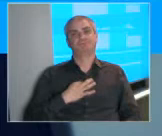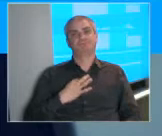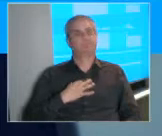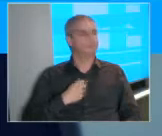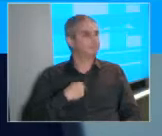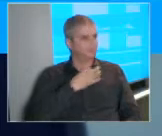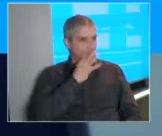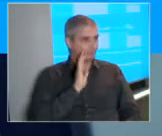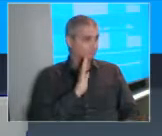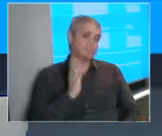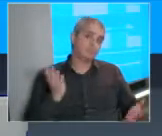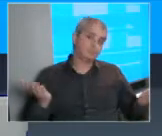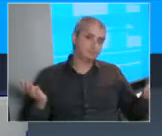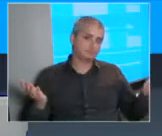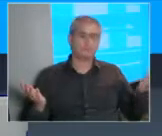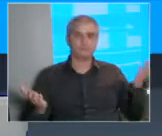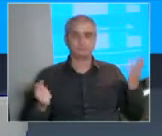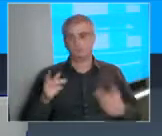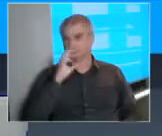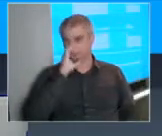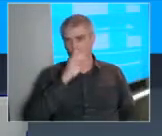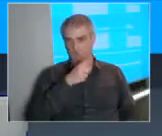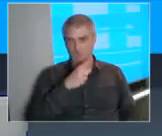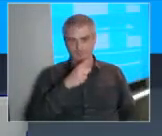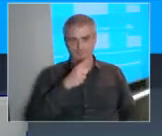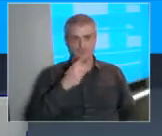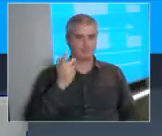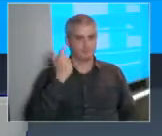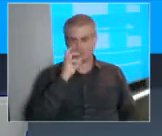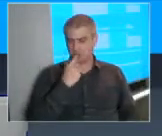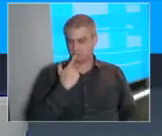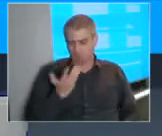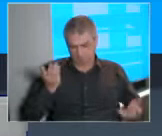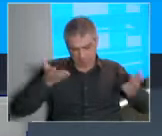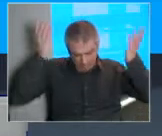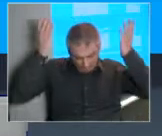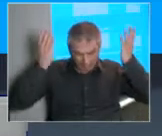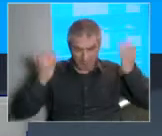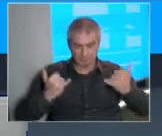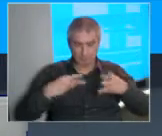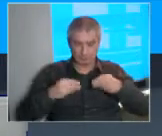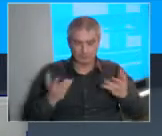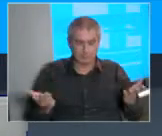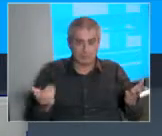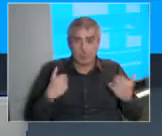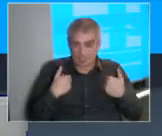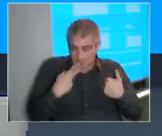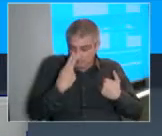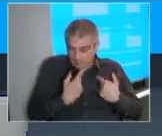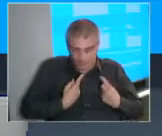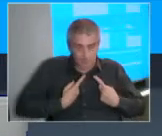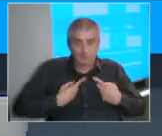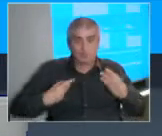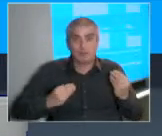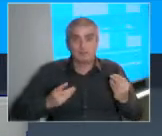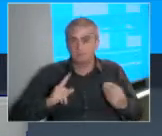שאלת כפירה. כי הצופה הסביר מסתכל, אומר, מה אתם מתייפיפים עכשיו פלסטיק? יש, אני מסתכל על עצמי, פלסטיק